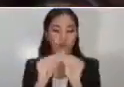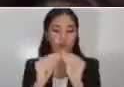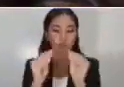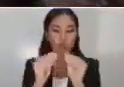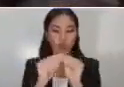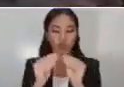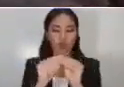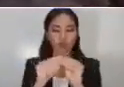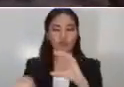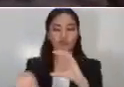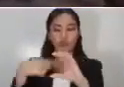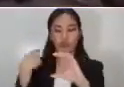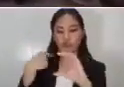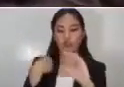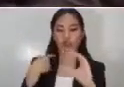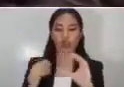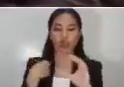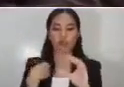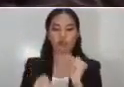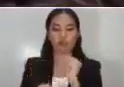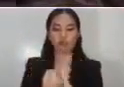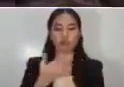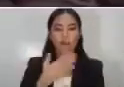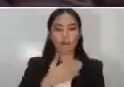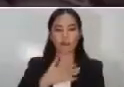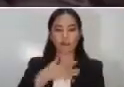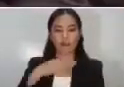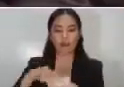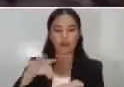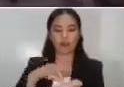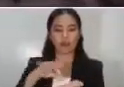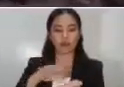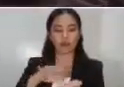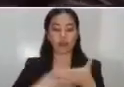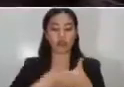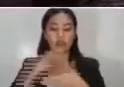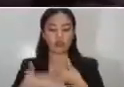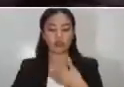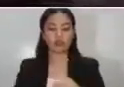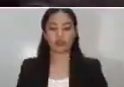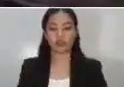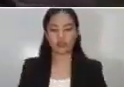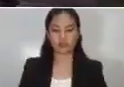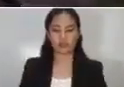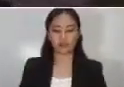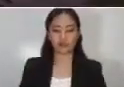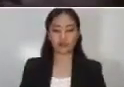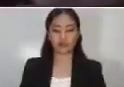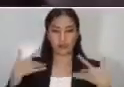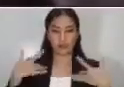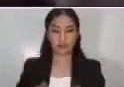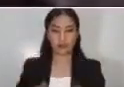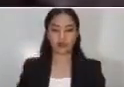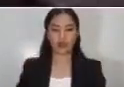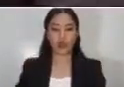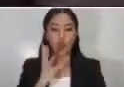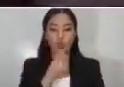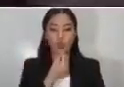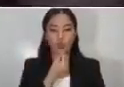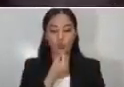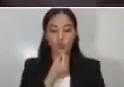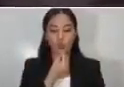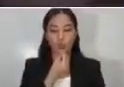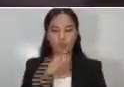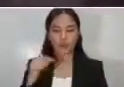Rise and Shine Pilipinas, alamin na po natin kung anong magiging taya ng ating panahon ngayong last day ng April. Makikita natin dito sa latest weather